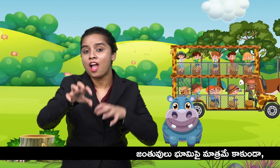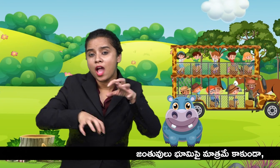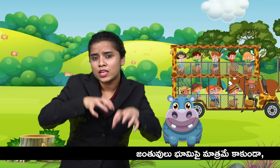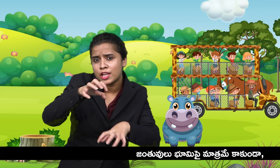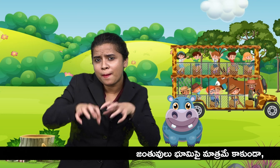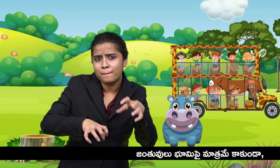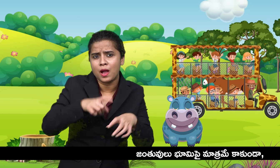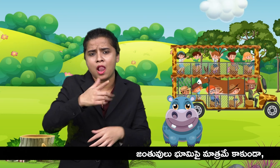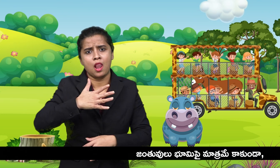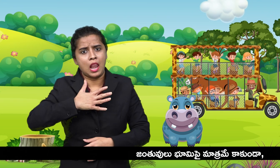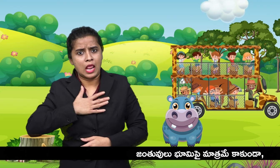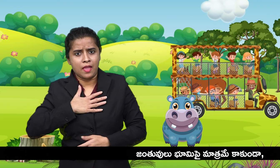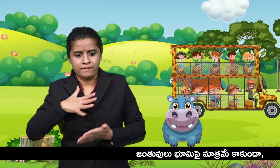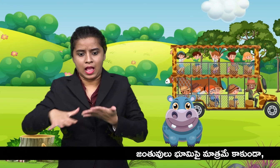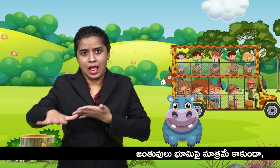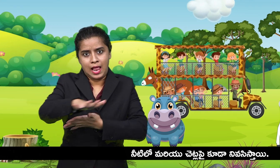మాత్రమే కాకుండా